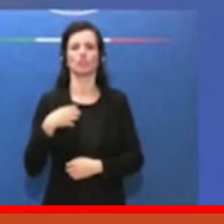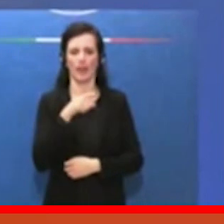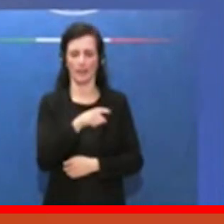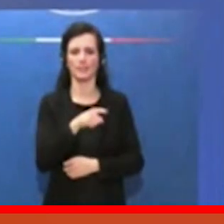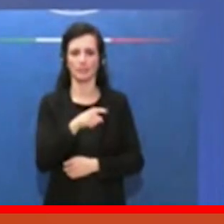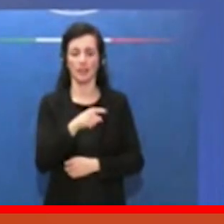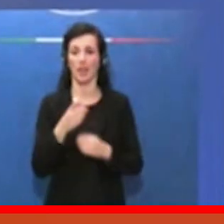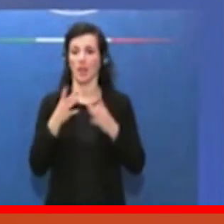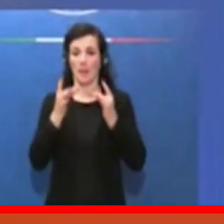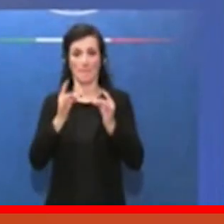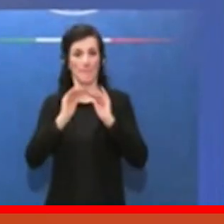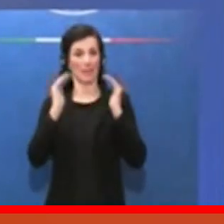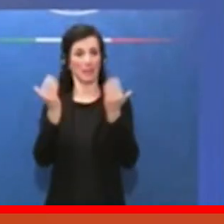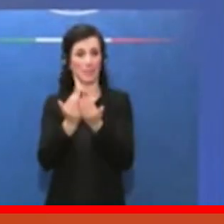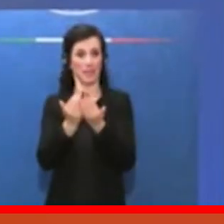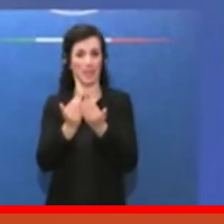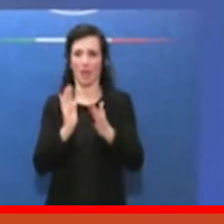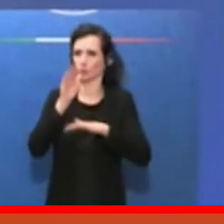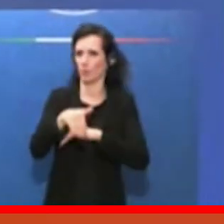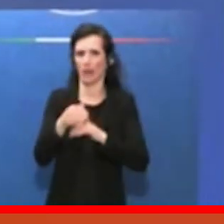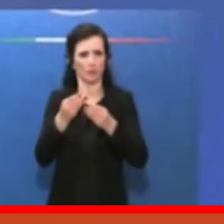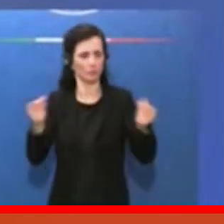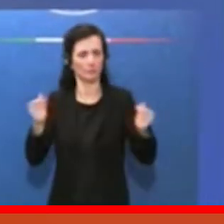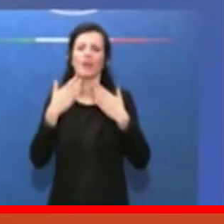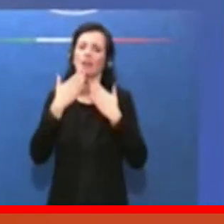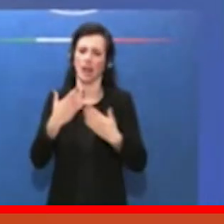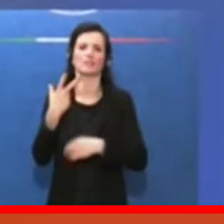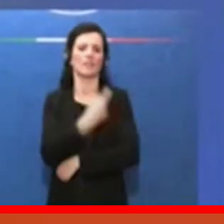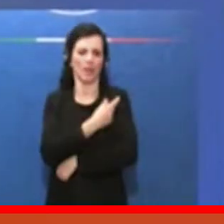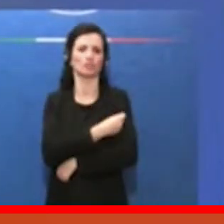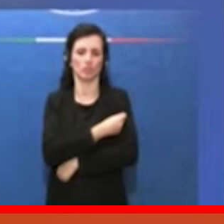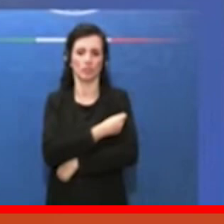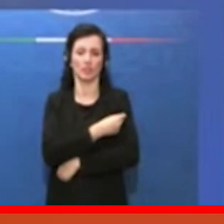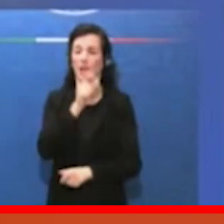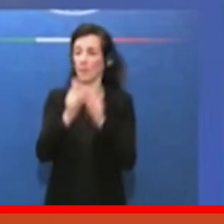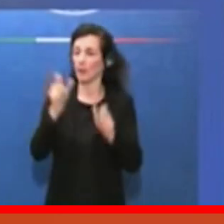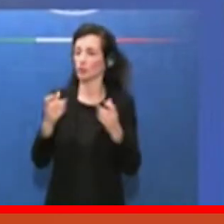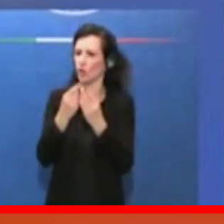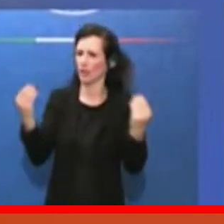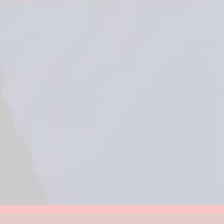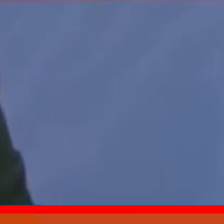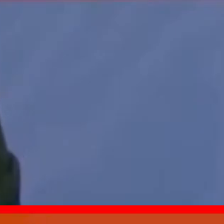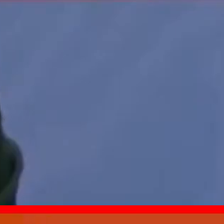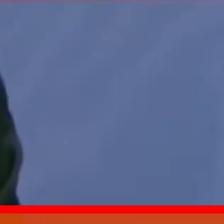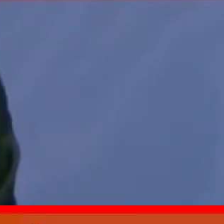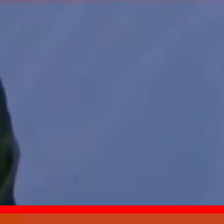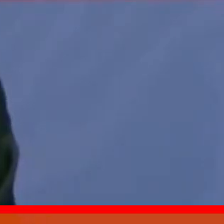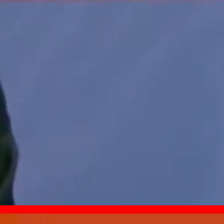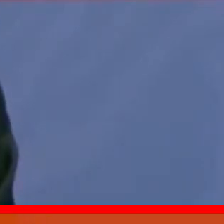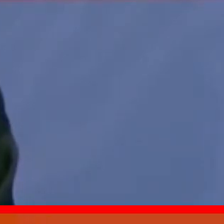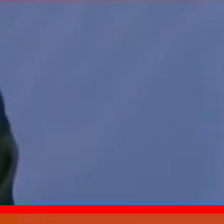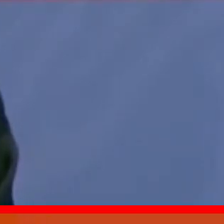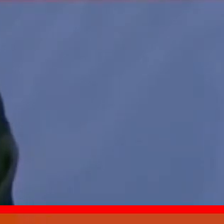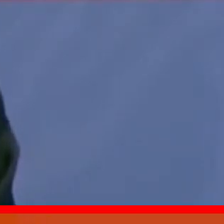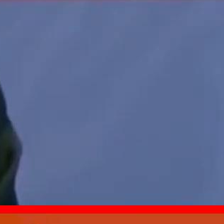superata sulla base dei vaccini. E tanta gente non è morta perché è stata vaccinata. E poi voglio ringraziare